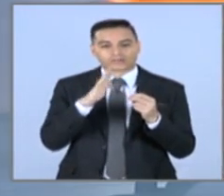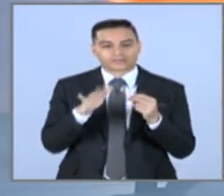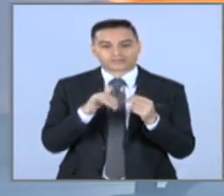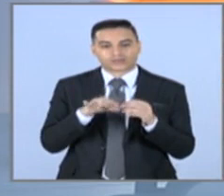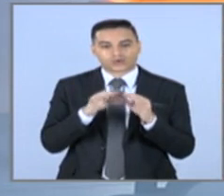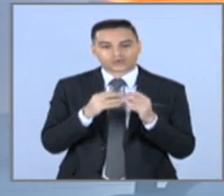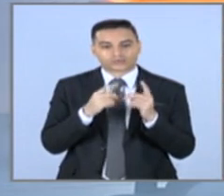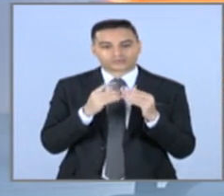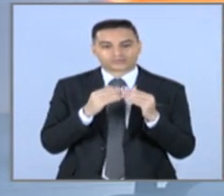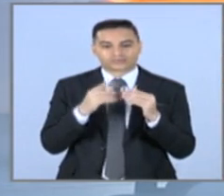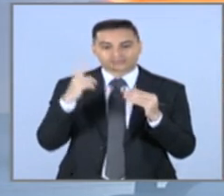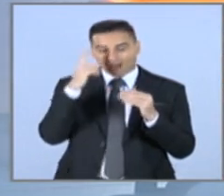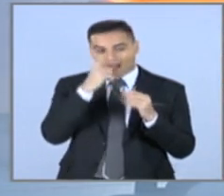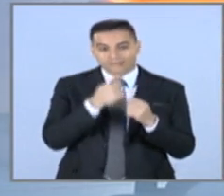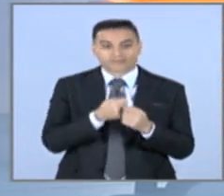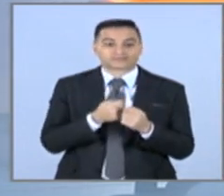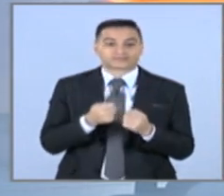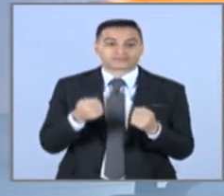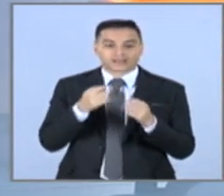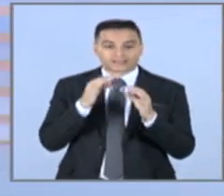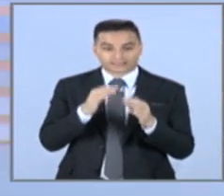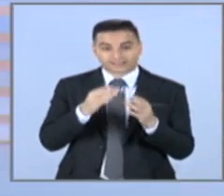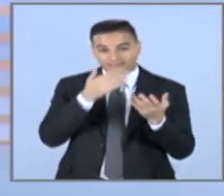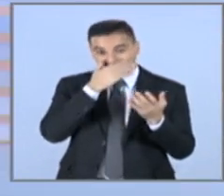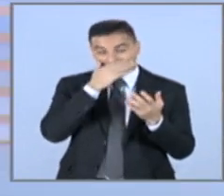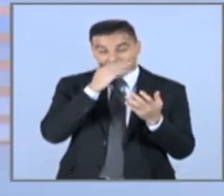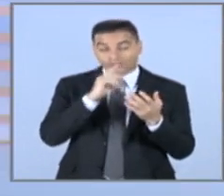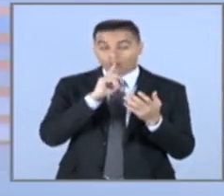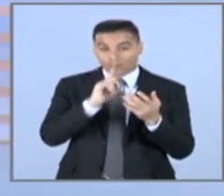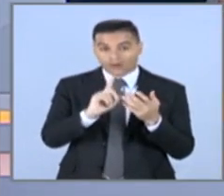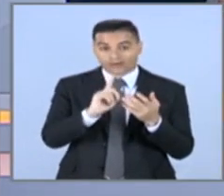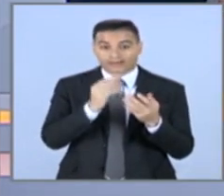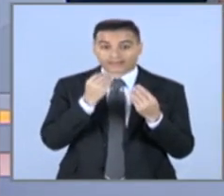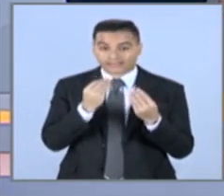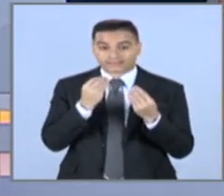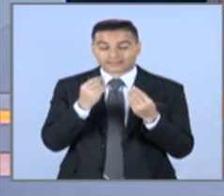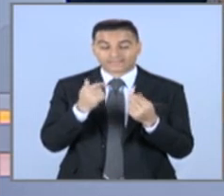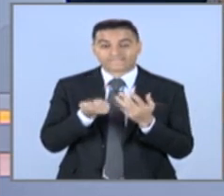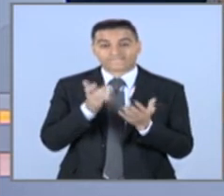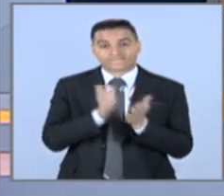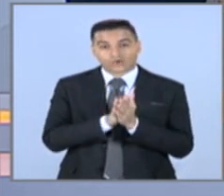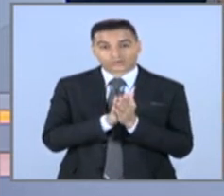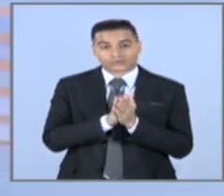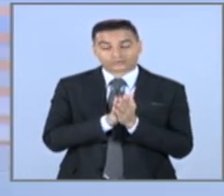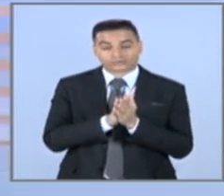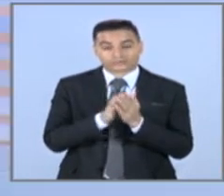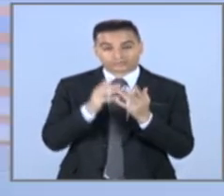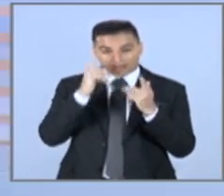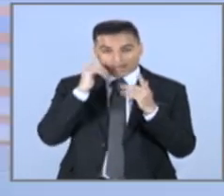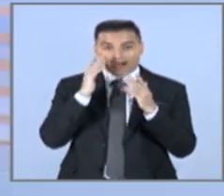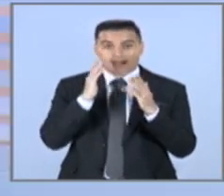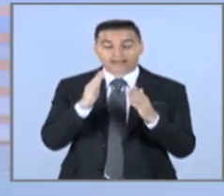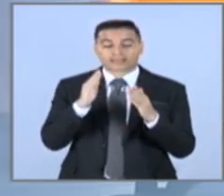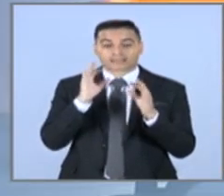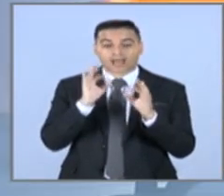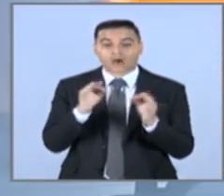مرسي صعبتوا المهمه على نفسكم. الحمد لله. ولكن لسه في فرصه، محتاجين نركز قوي